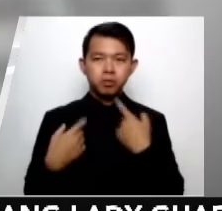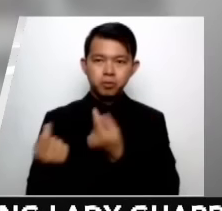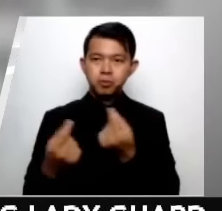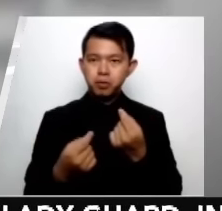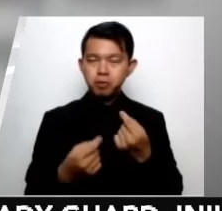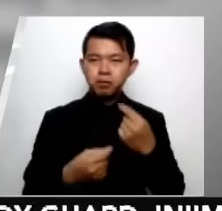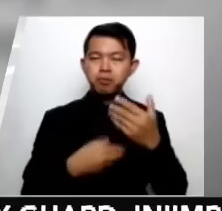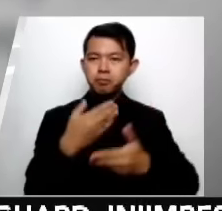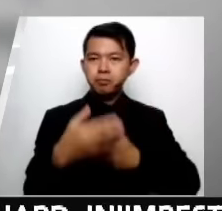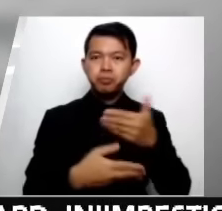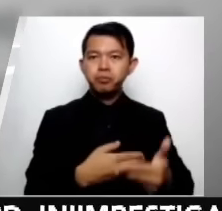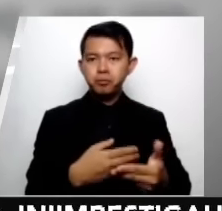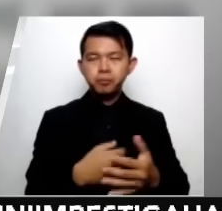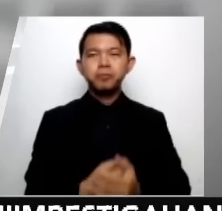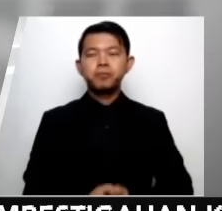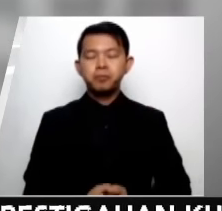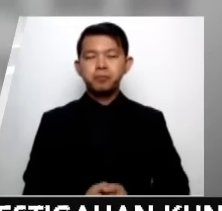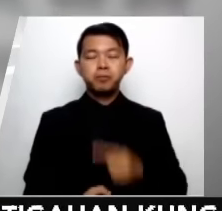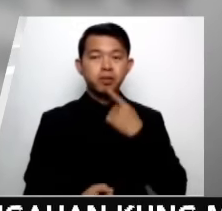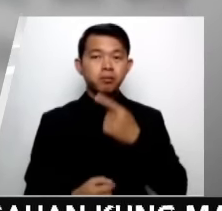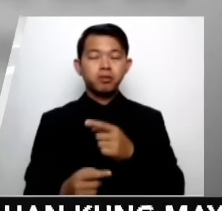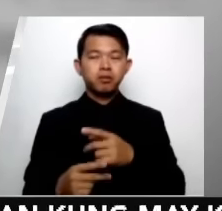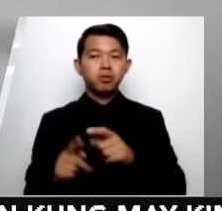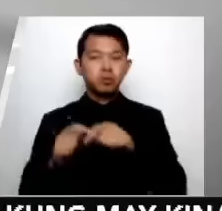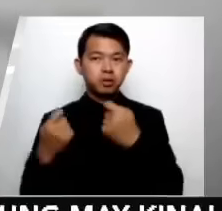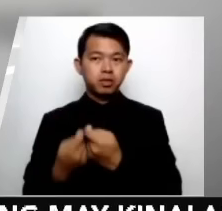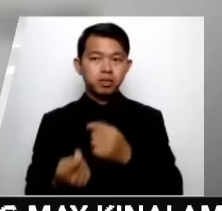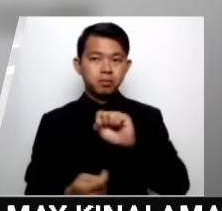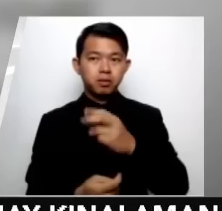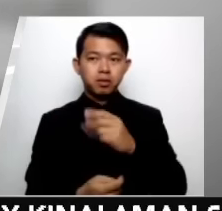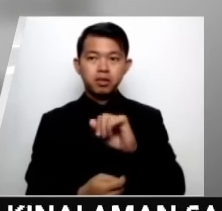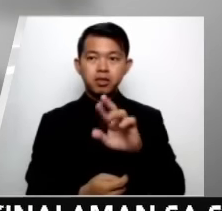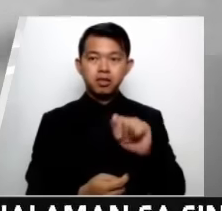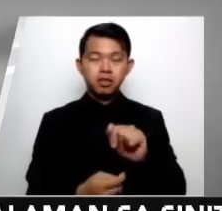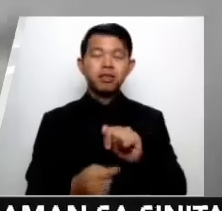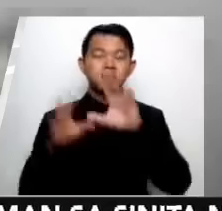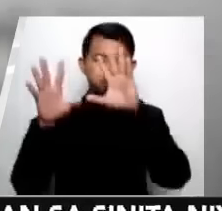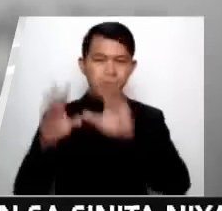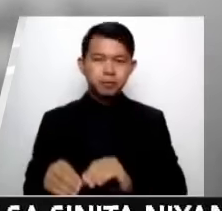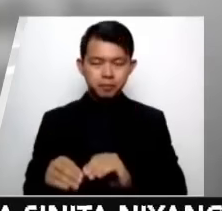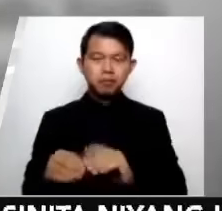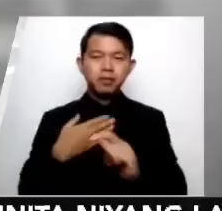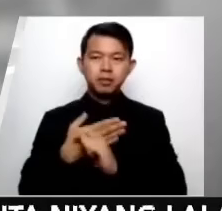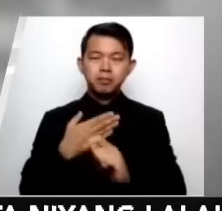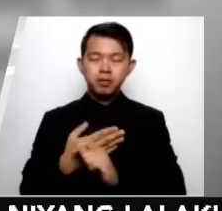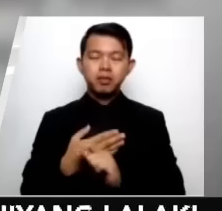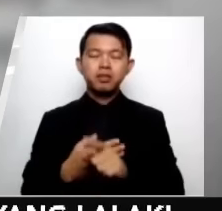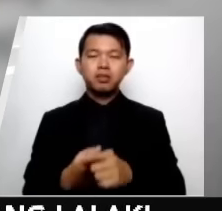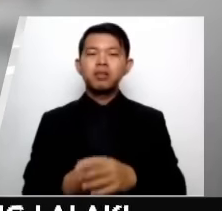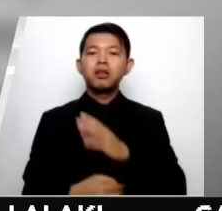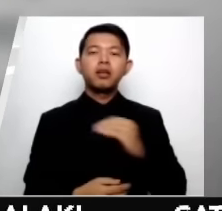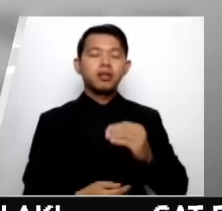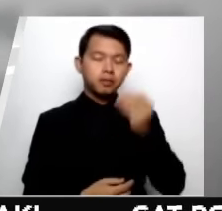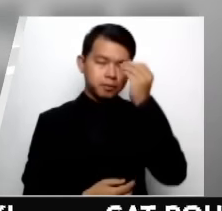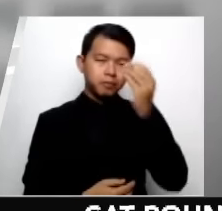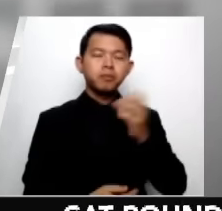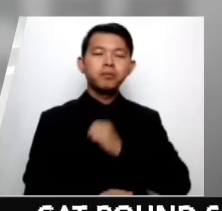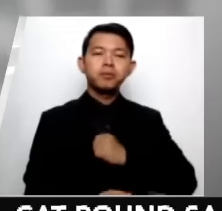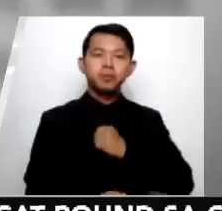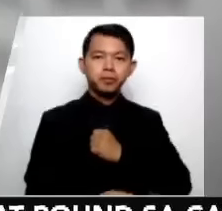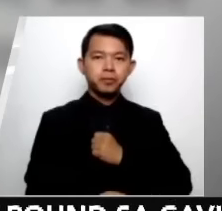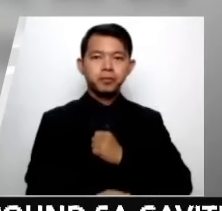team ni Shaira, tinake down muna nila ang selo sa streaming platforms. Humingi rin sila ng paumanhin. Nakikipag-ugnayan